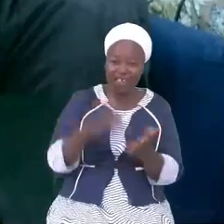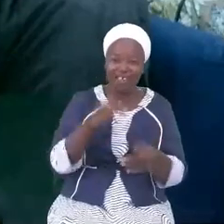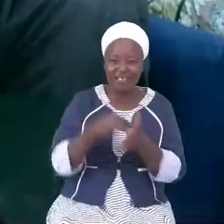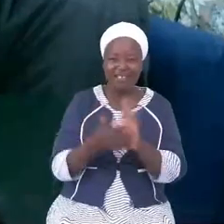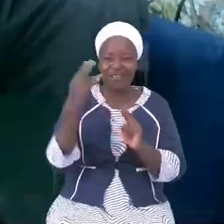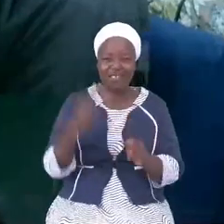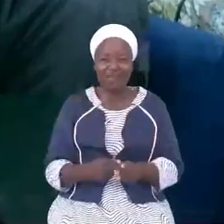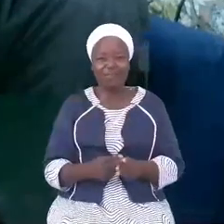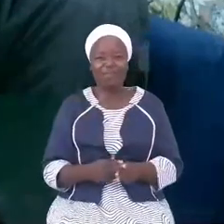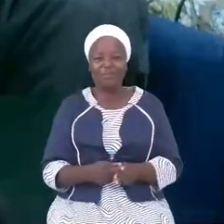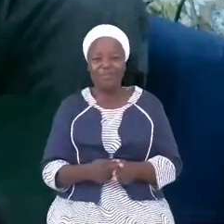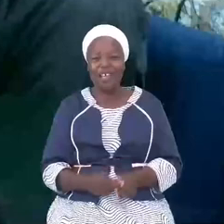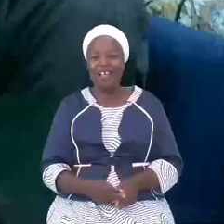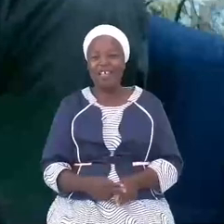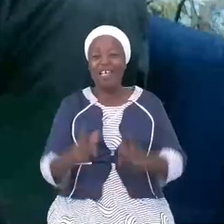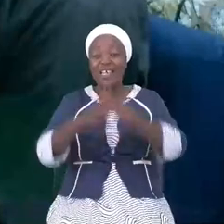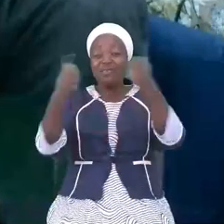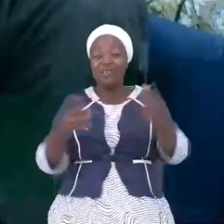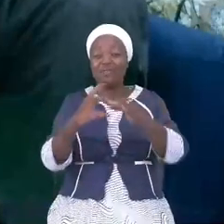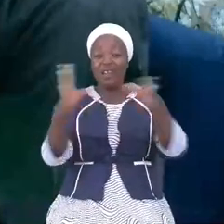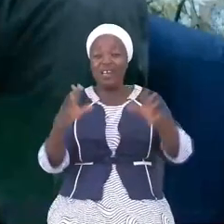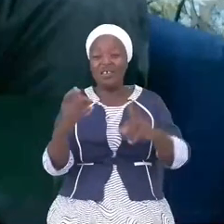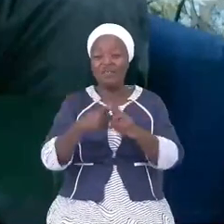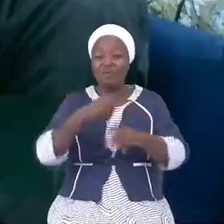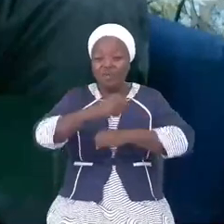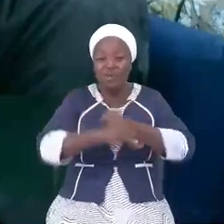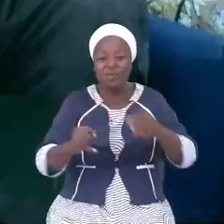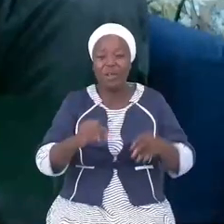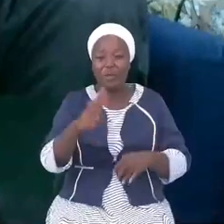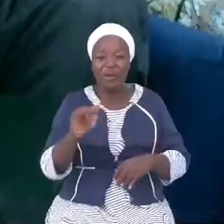libération spectaculaire de la souffrance par sa puissante voix.